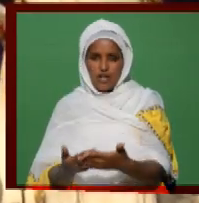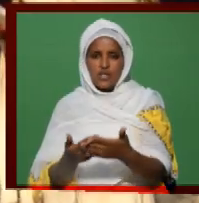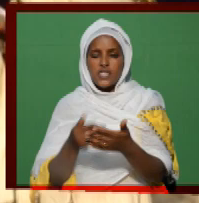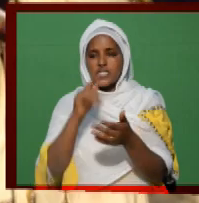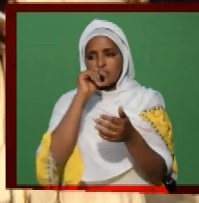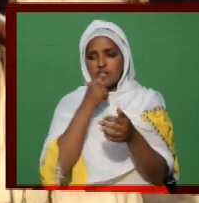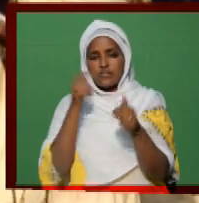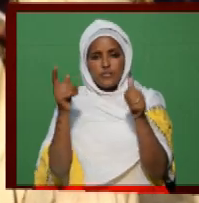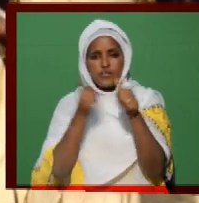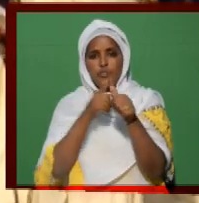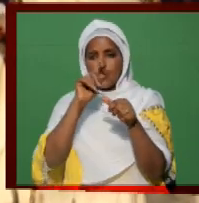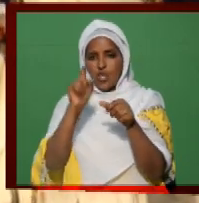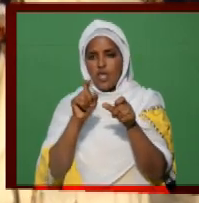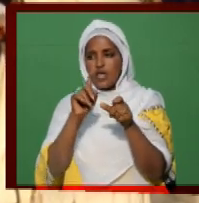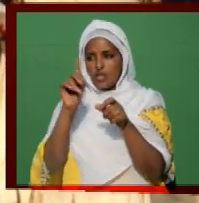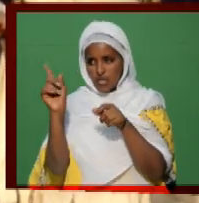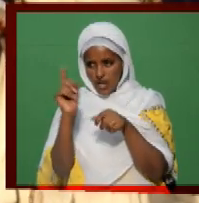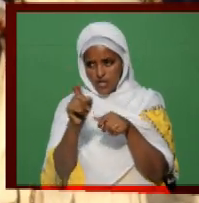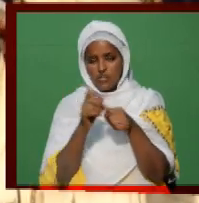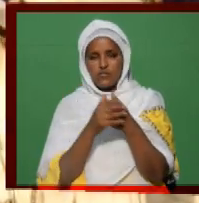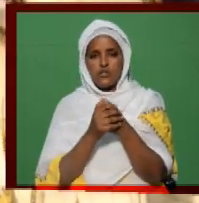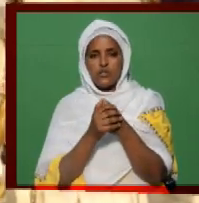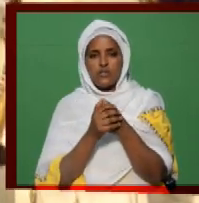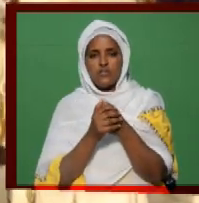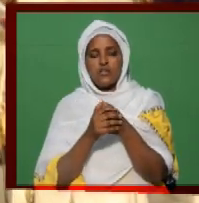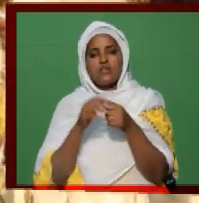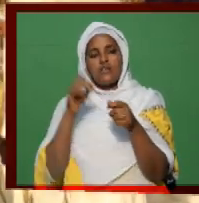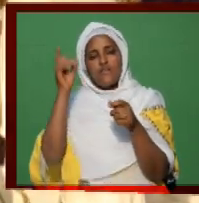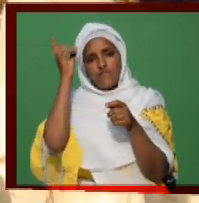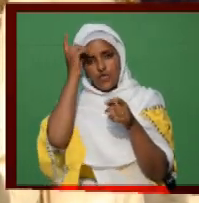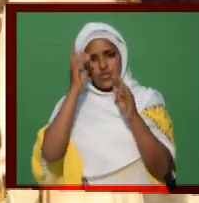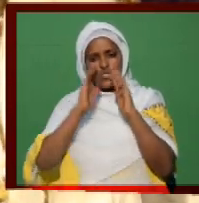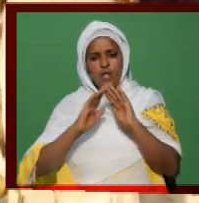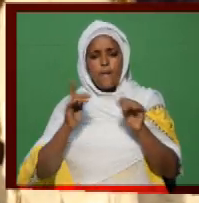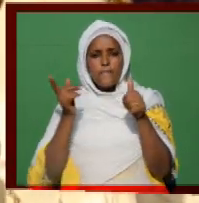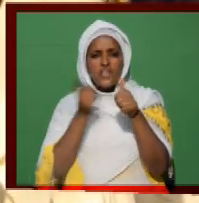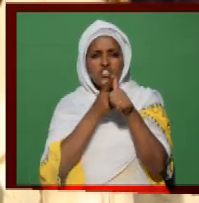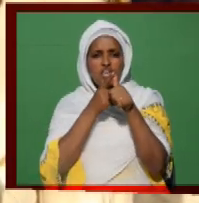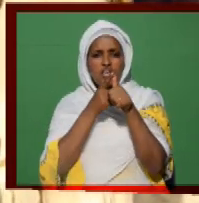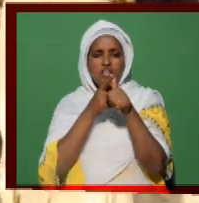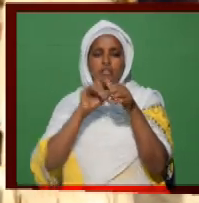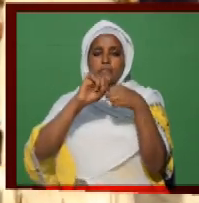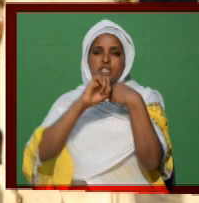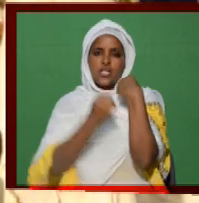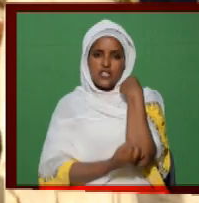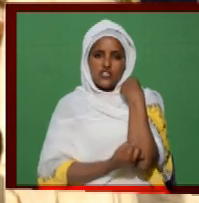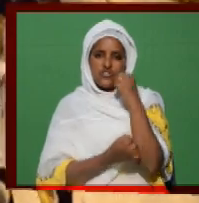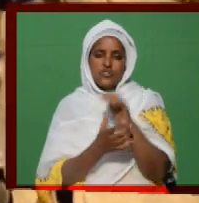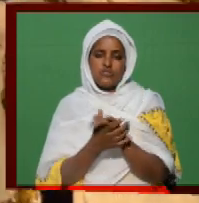እናመሰግናለን። ትግስት የመጀመሪያውን ጥያቄ ትጠይቅልናለች። ፍኖተ ሰላም መቼ ተቆረቆረ?